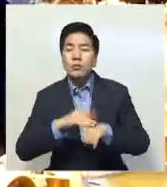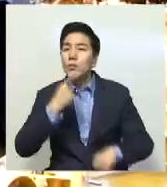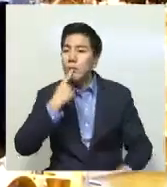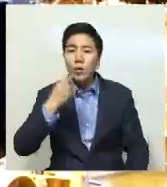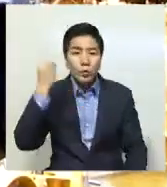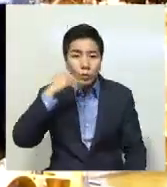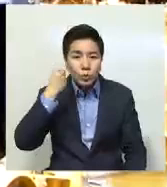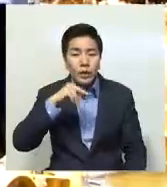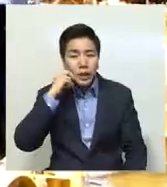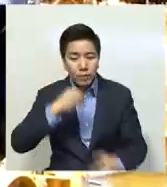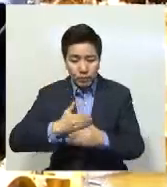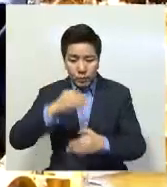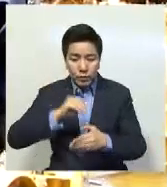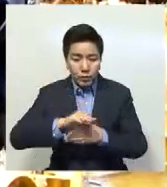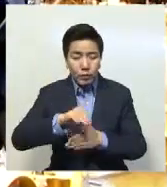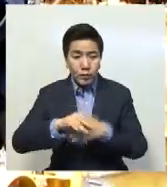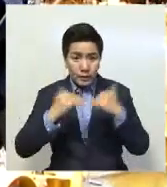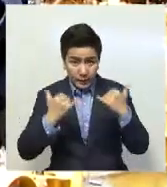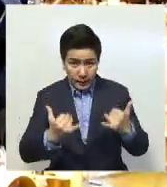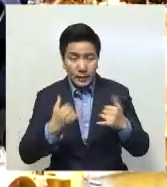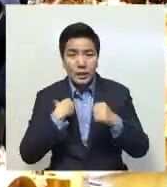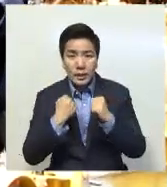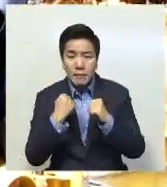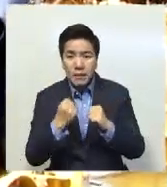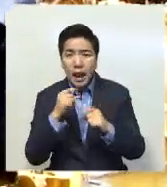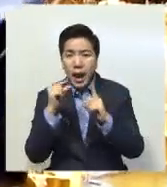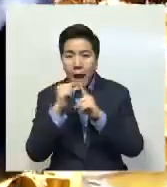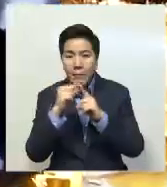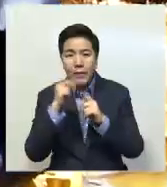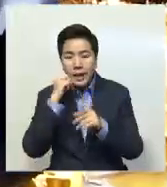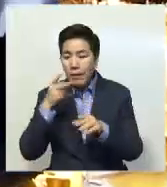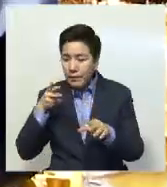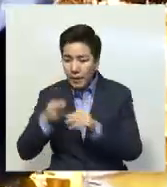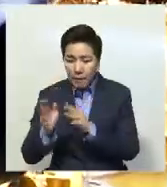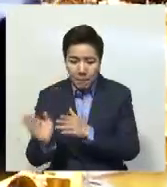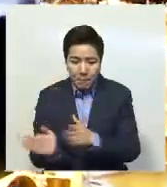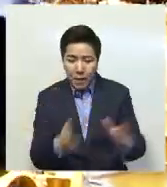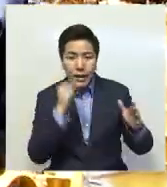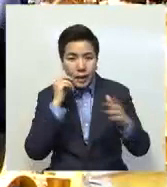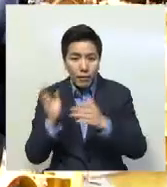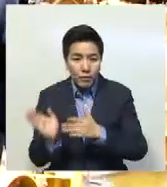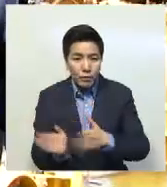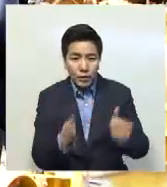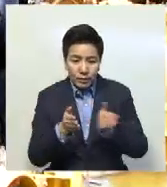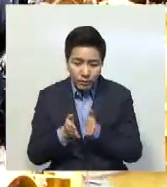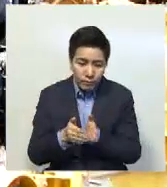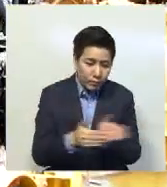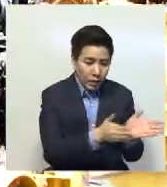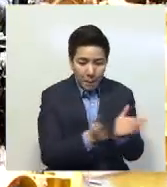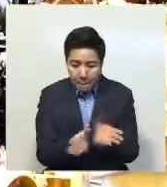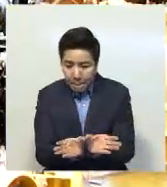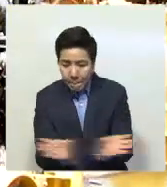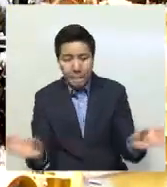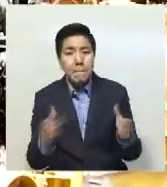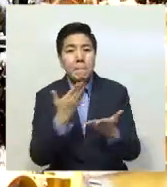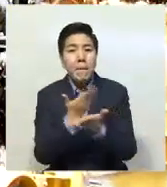ก็คือเรื่องของการระบายน้ำครั้งนี้เขาพยายามที่จะใช้คำว่าตัดยอดน้ำหร ือ ว่าแบ่งน้ำไประบายในเส้นทางอื่นในเส้นทางของ